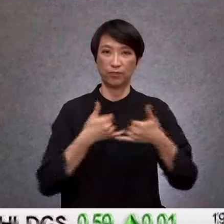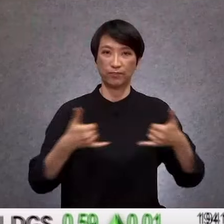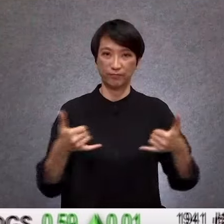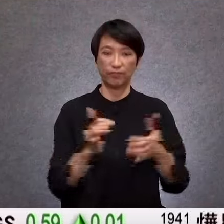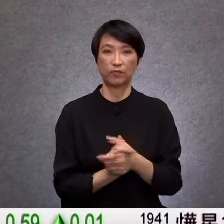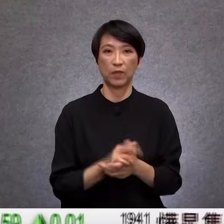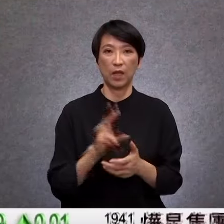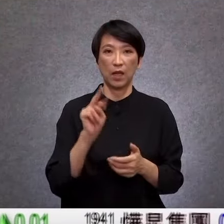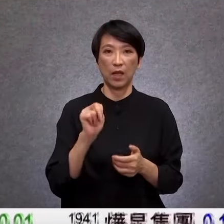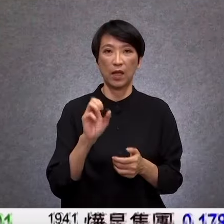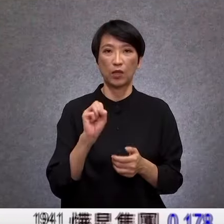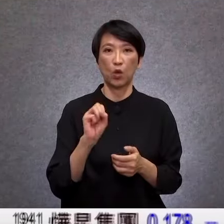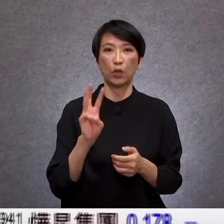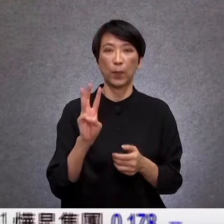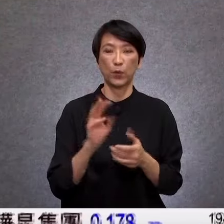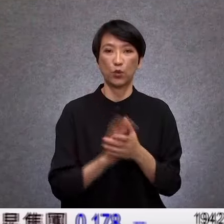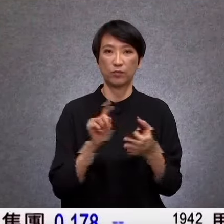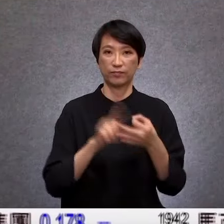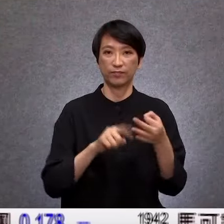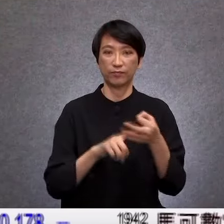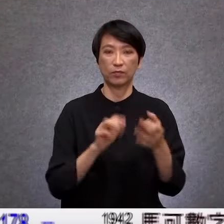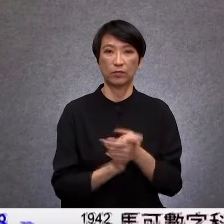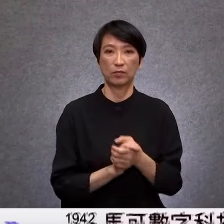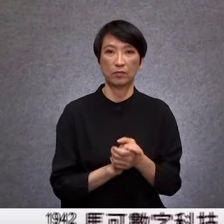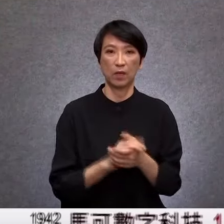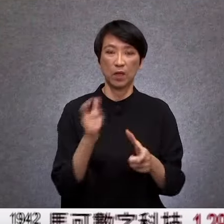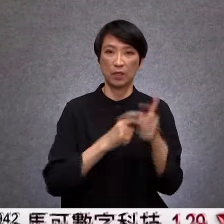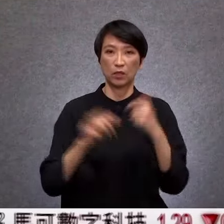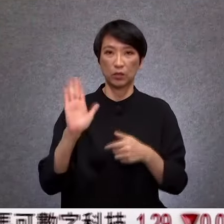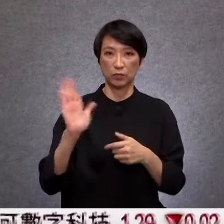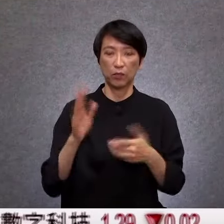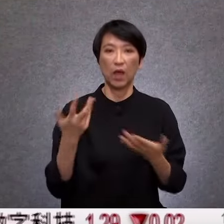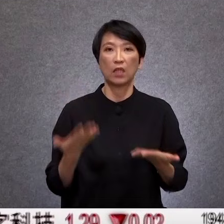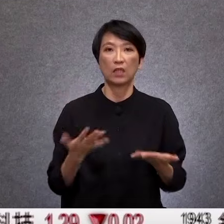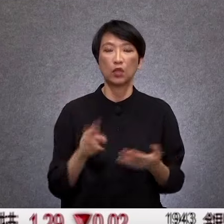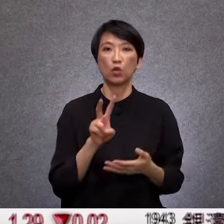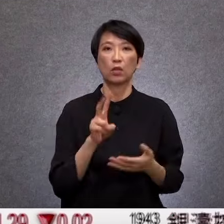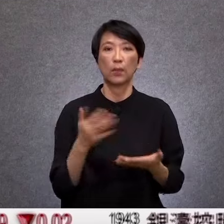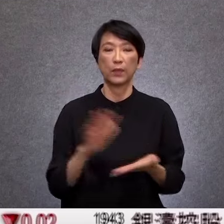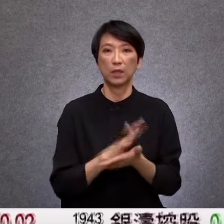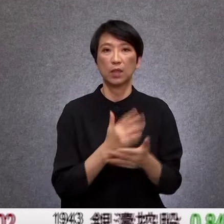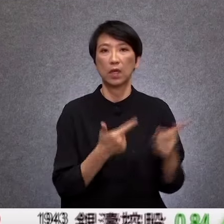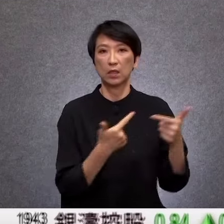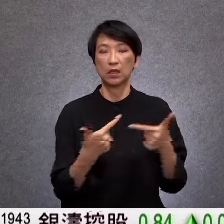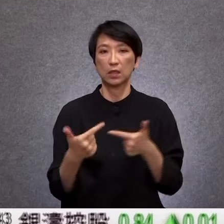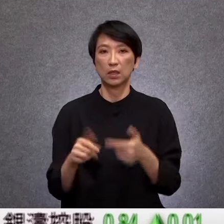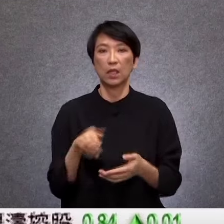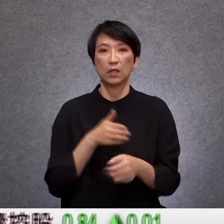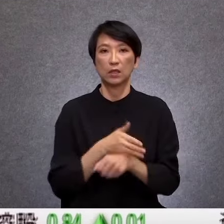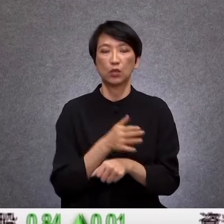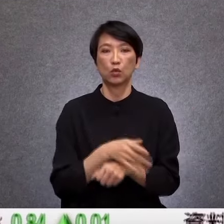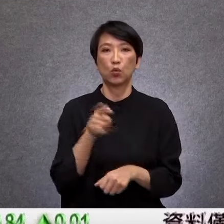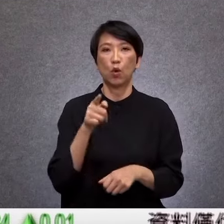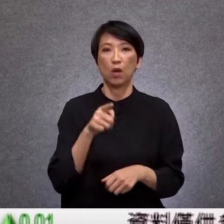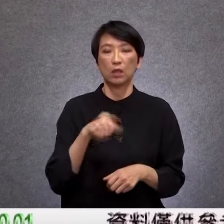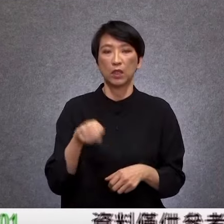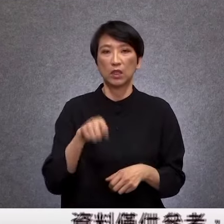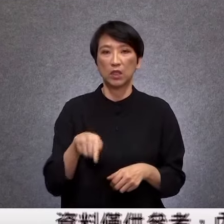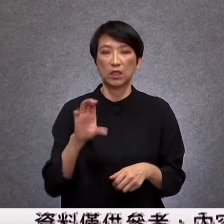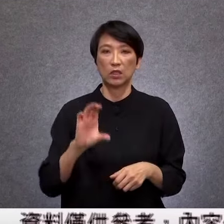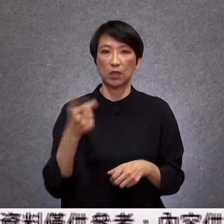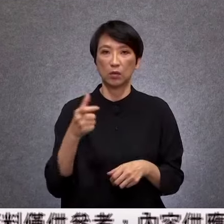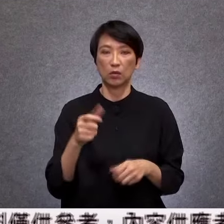翻到嚟財政預算案論壇，咁有 Now TV 嘅許希彤。 司長見到今年咧財赤已經係連續